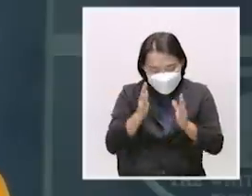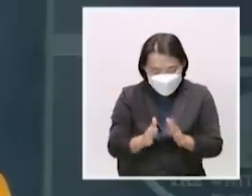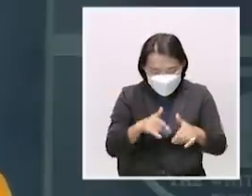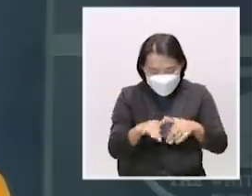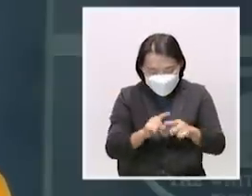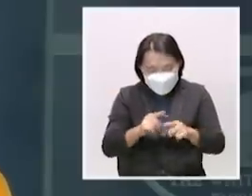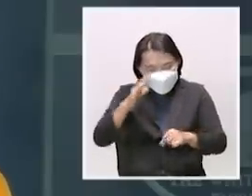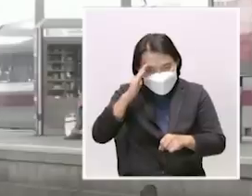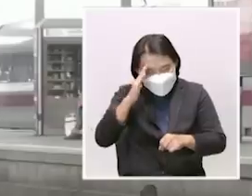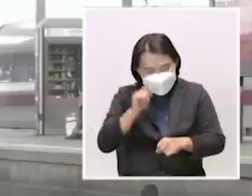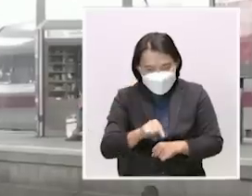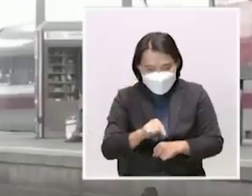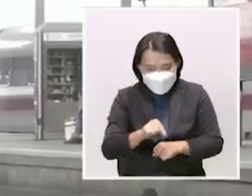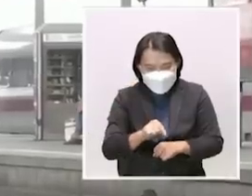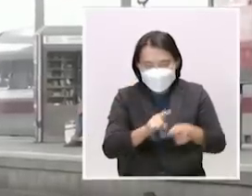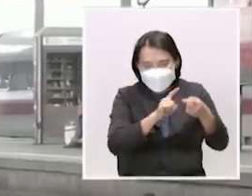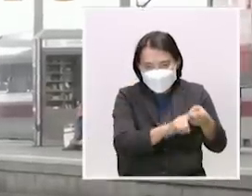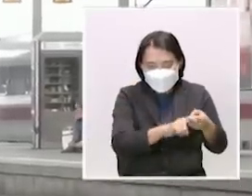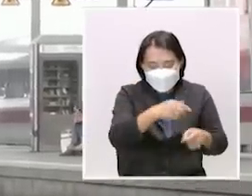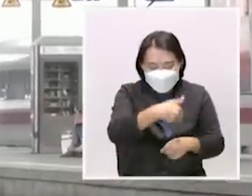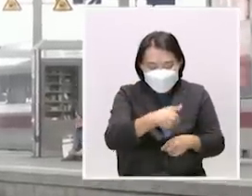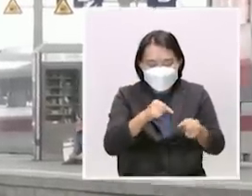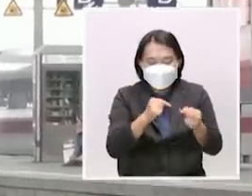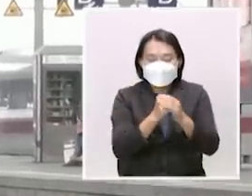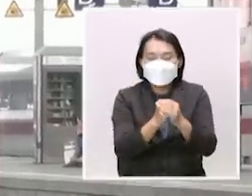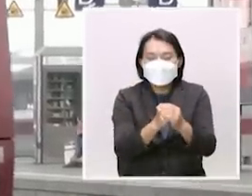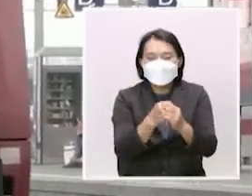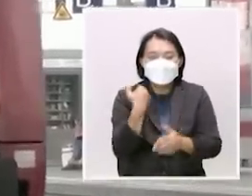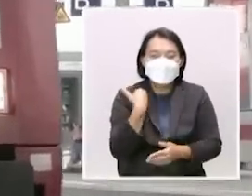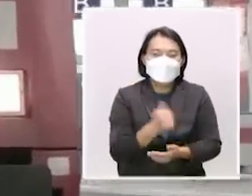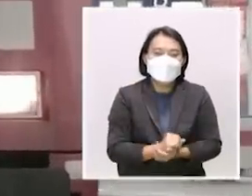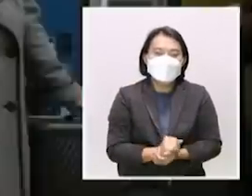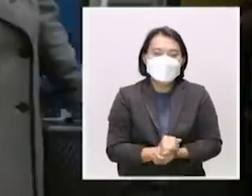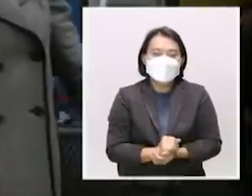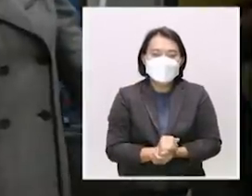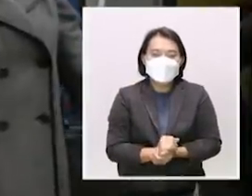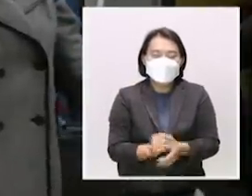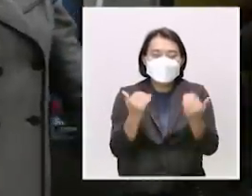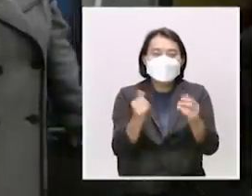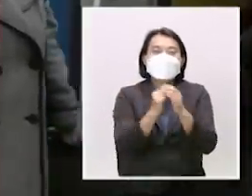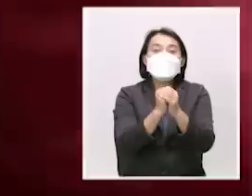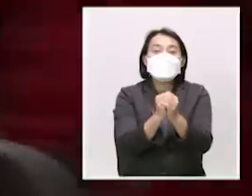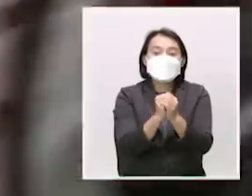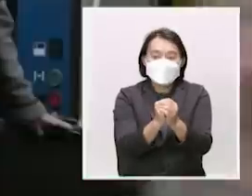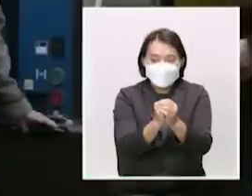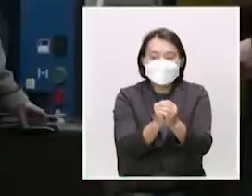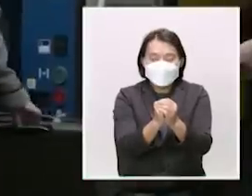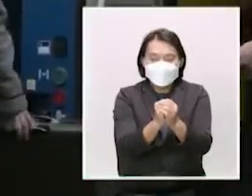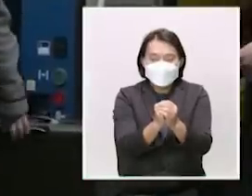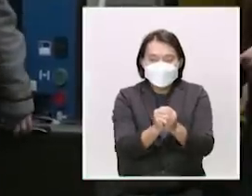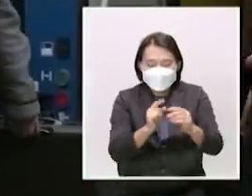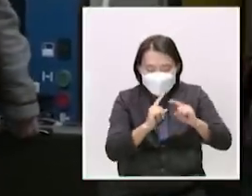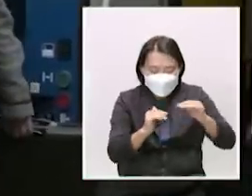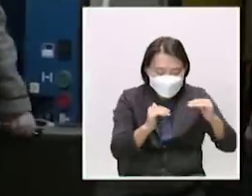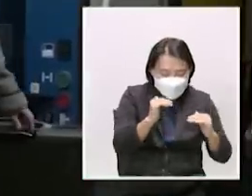ท perspectiveางกอาหาร รกเฉยไตของควช่เรีกษีนมากขึ้นแต่นี้จีนก็จะมีอำนสตร